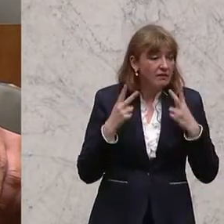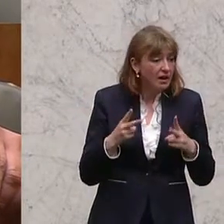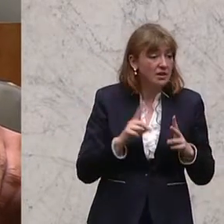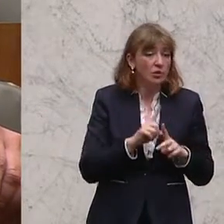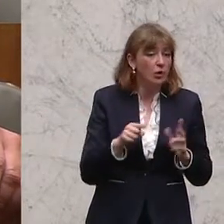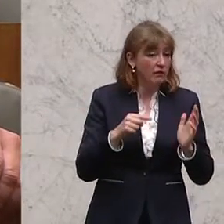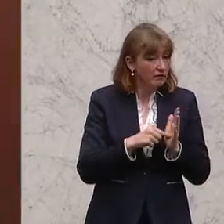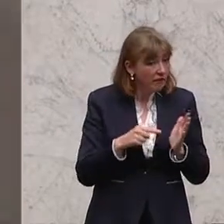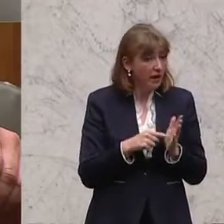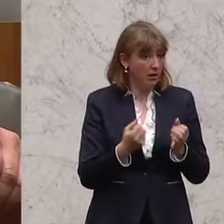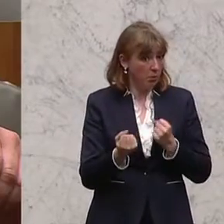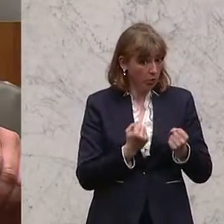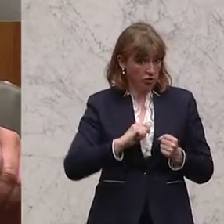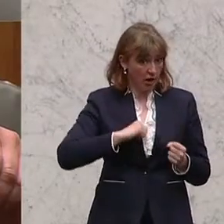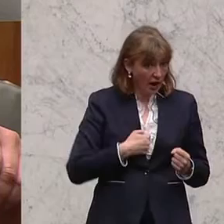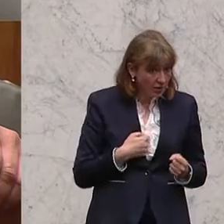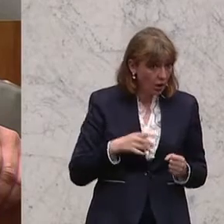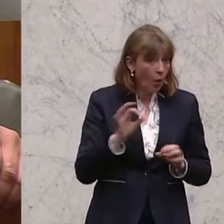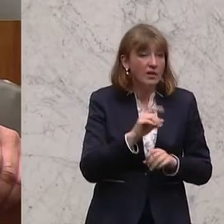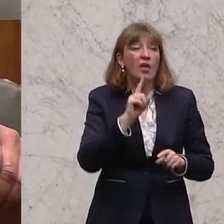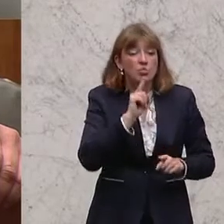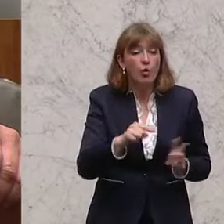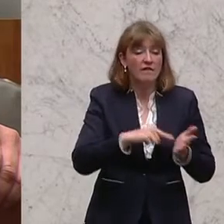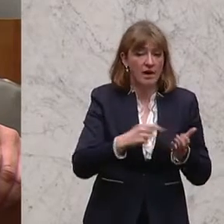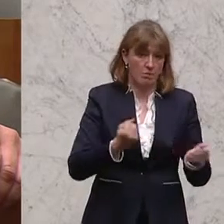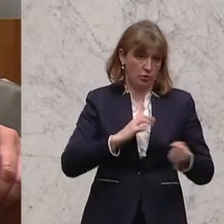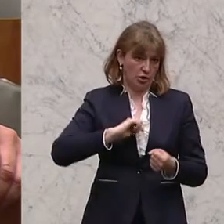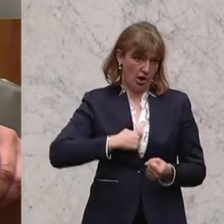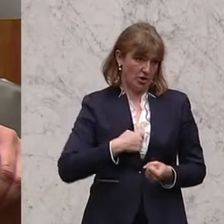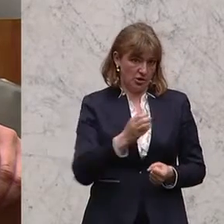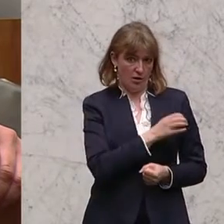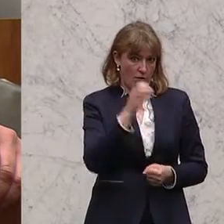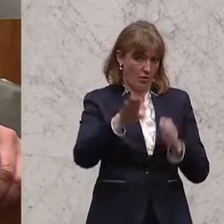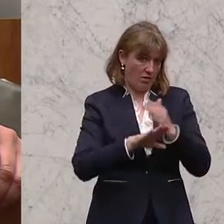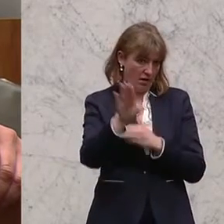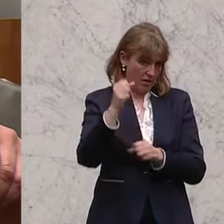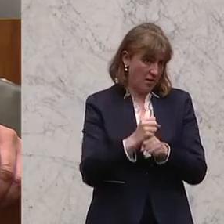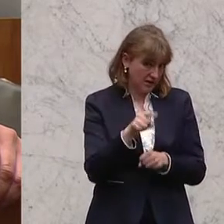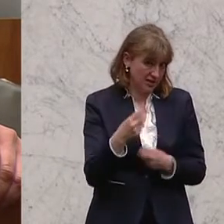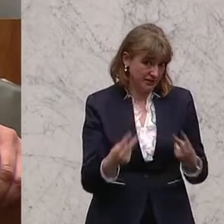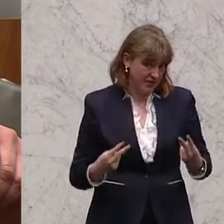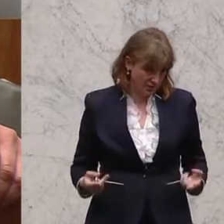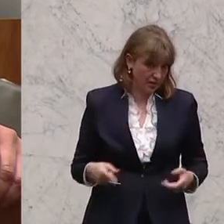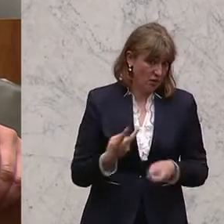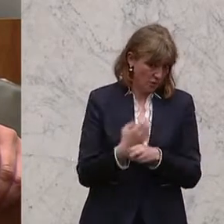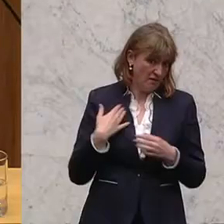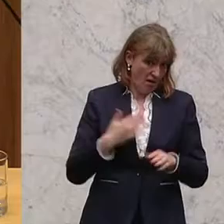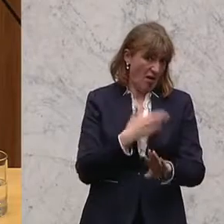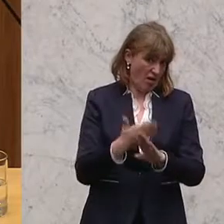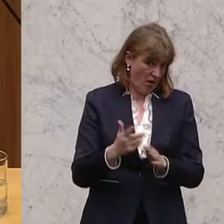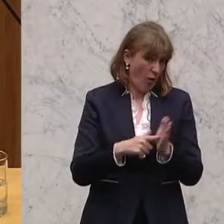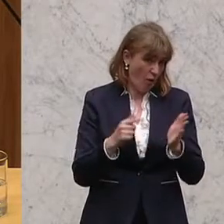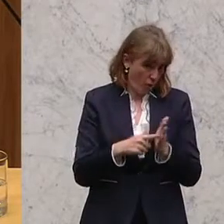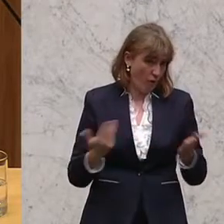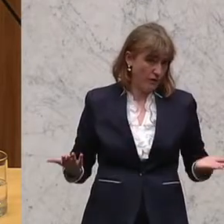aufgrund seiner politischen Gesinnung und nur ausschließlich aufgrund einer politischen Gesinnung eine Karriere macht. Und das haben wir in Österreich sehr oft gehabt. Und genau